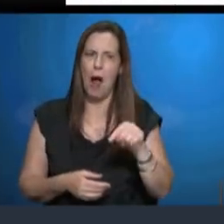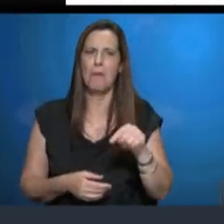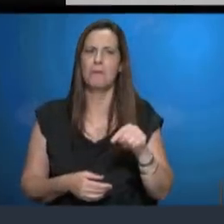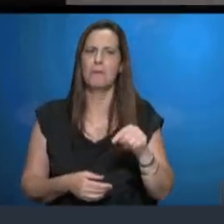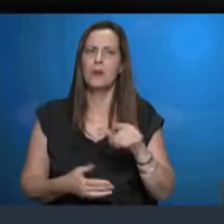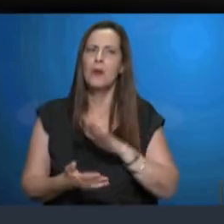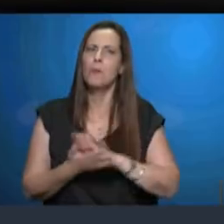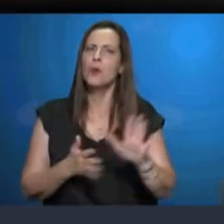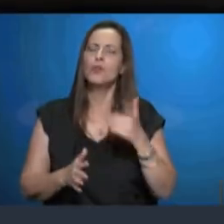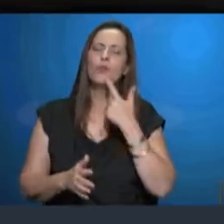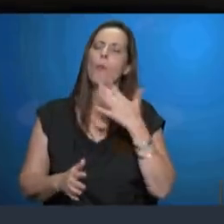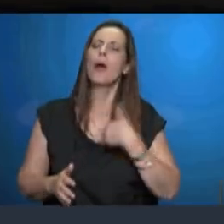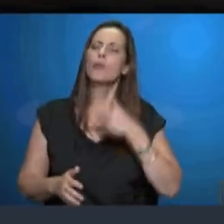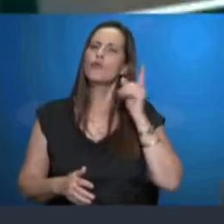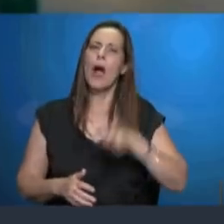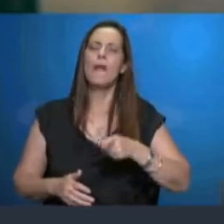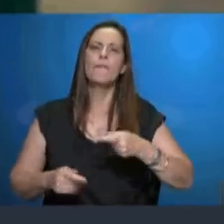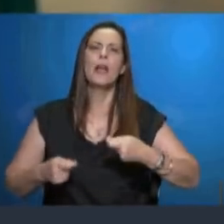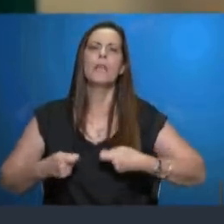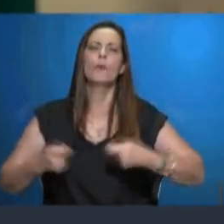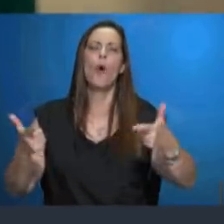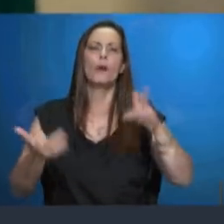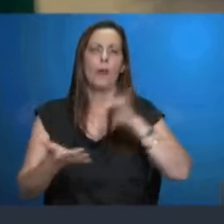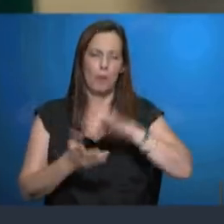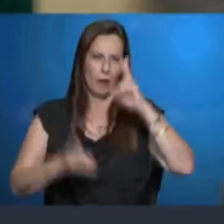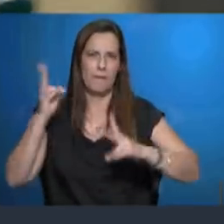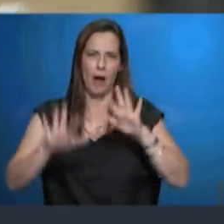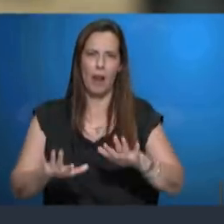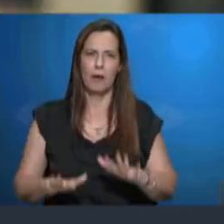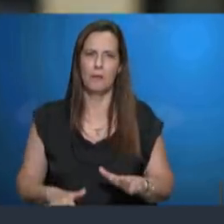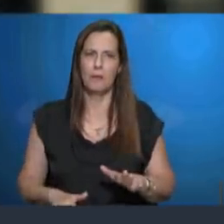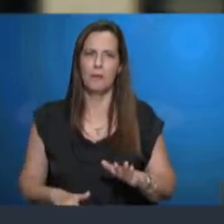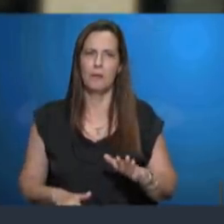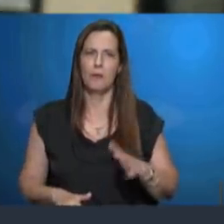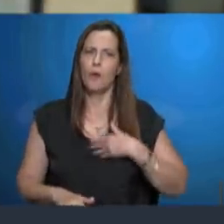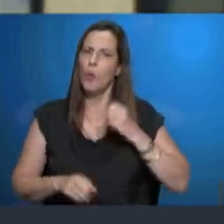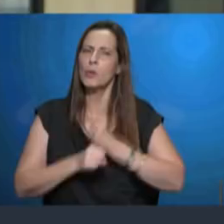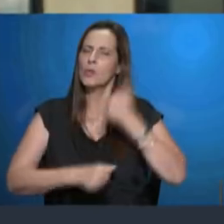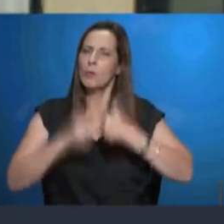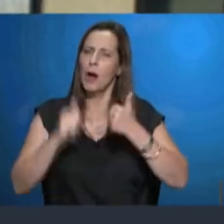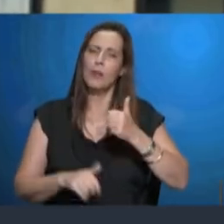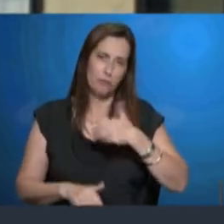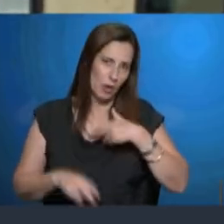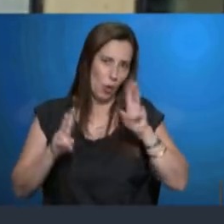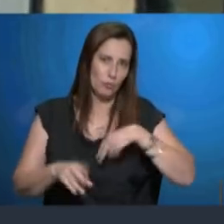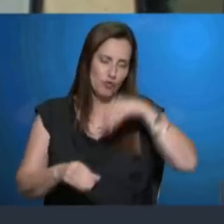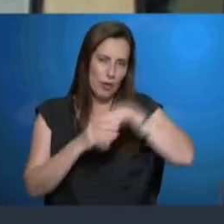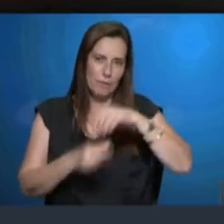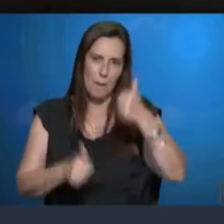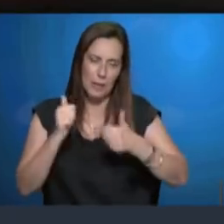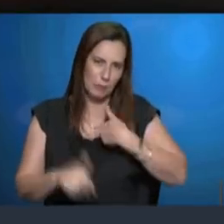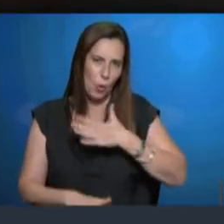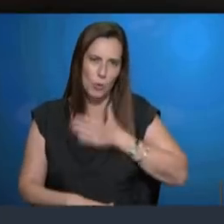ופשוט מודיע לנו שהוא חייב למכור את הנכס הזה. הוא יוצא למכרז, אנחנו יכולים להשתתף